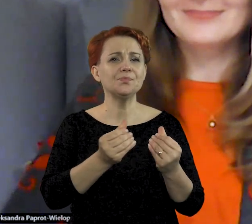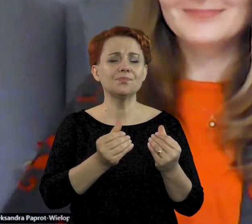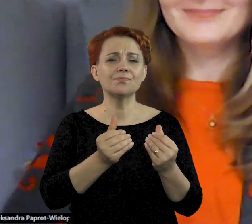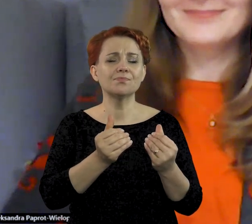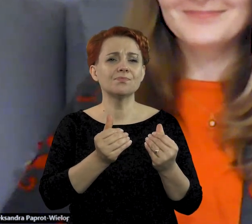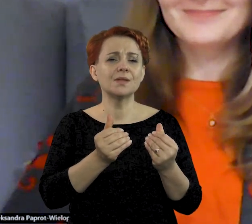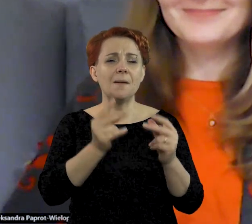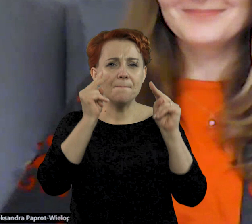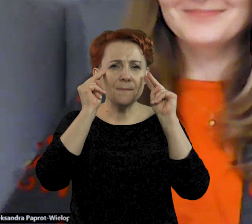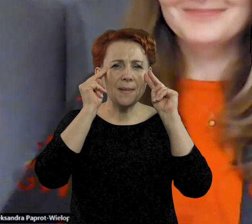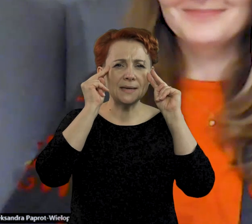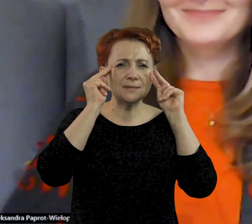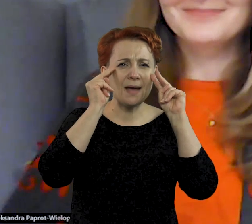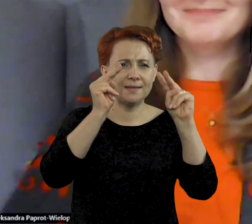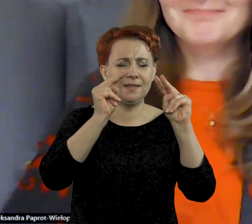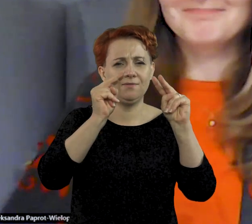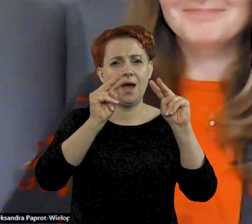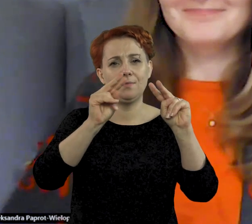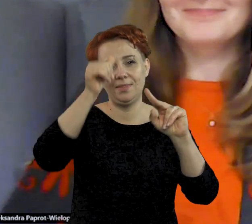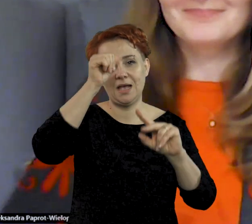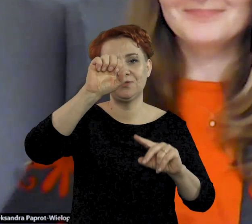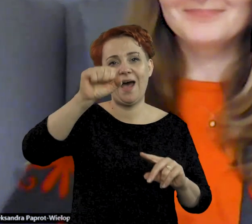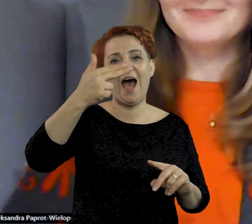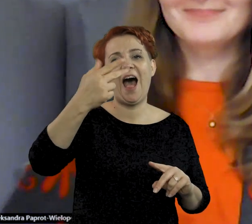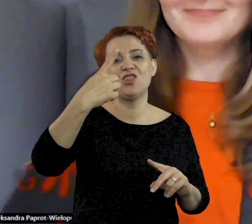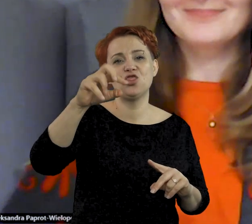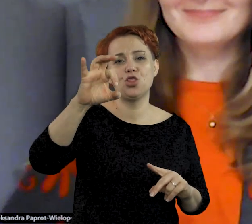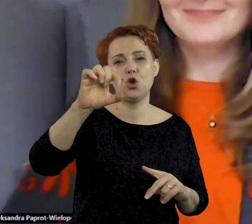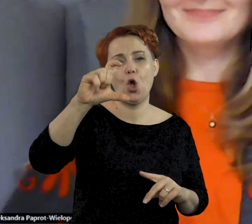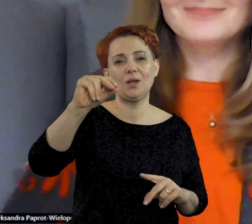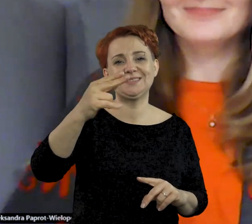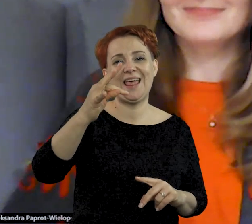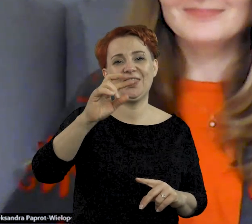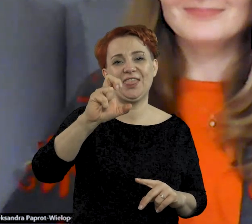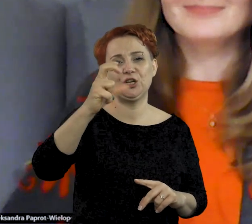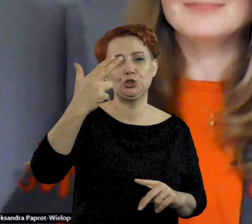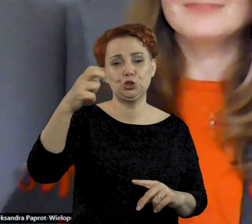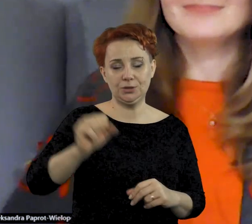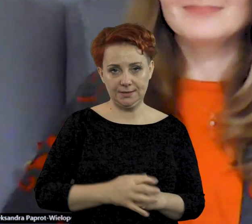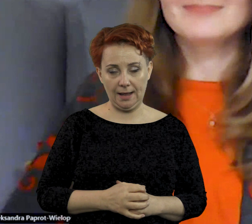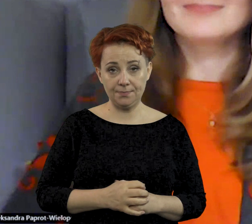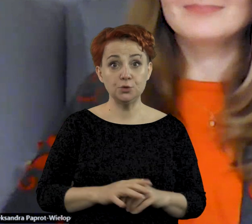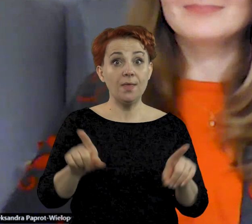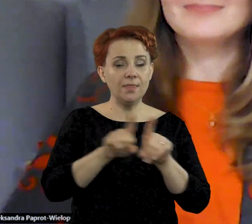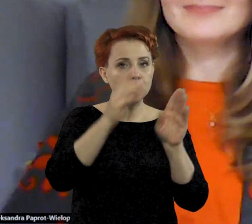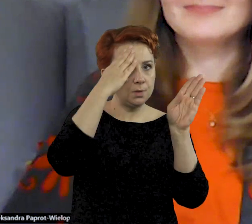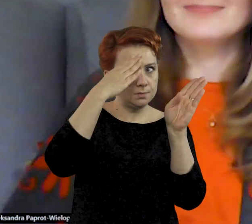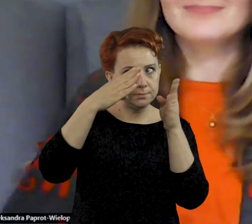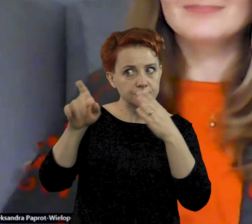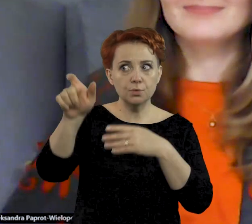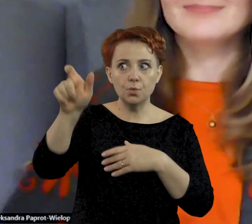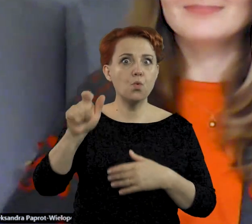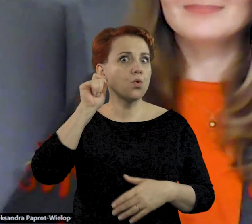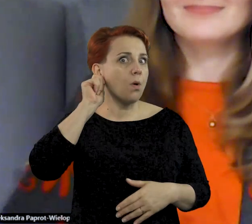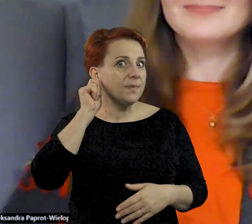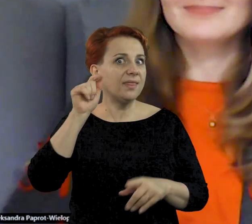androcentryczną perspektywę. Chociażby kwestia obserwatorek, zwracania uwagę na właśnie kobiety